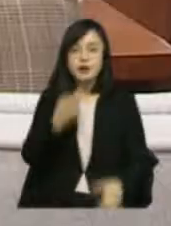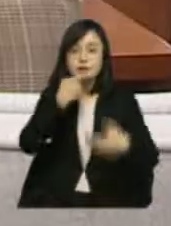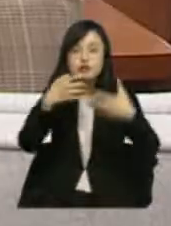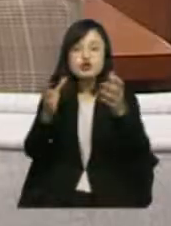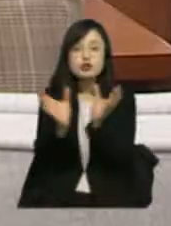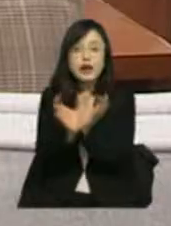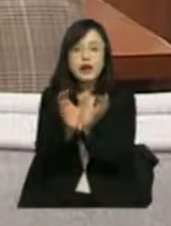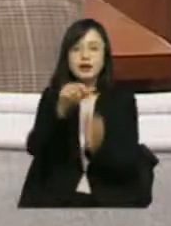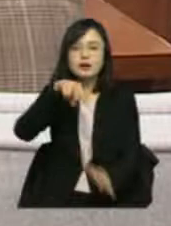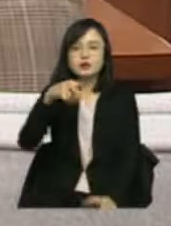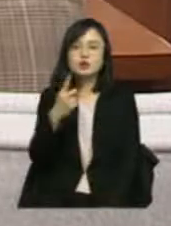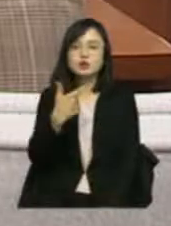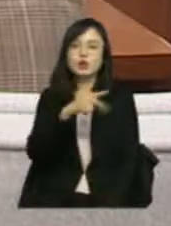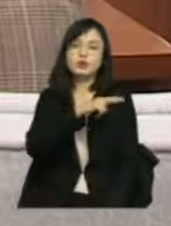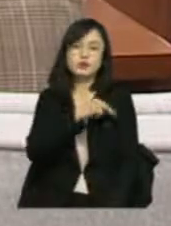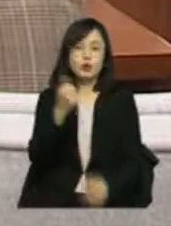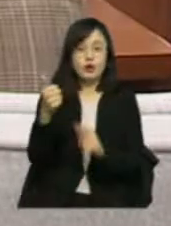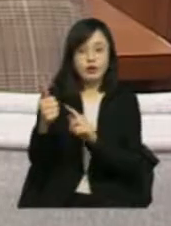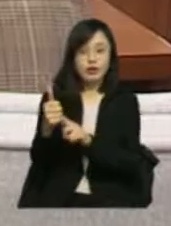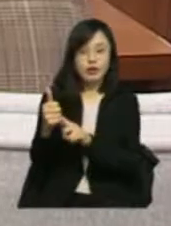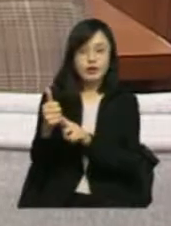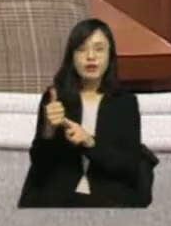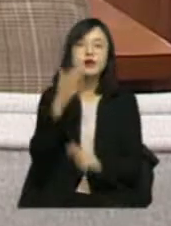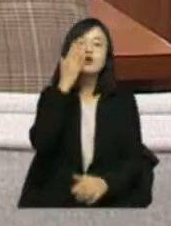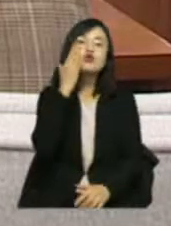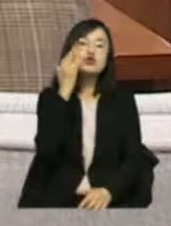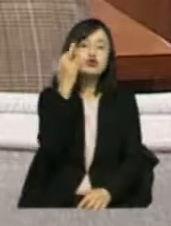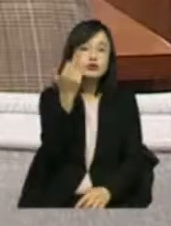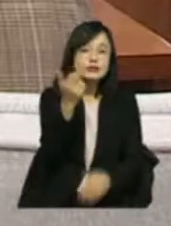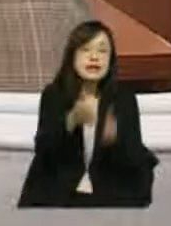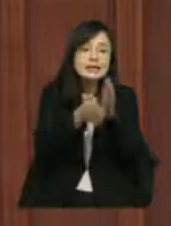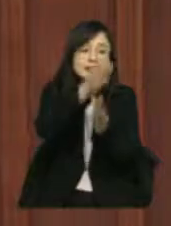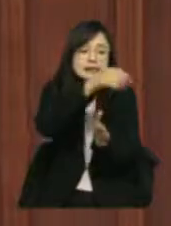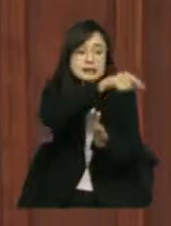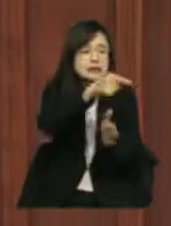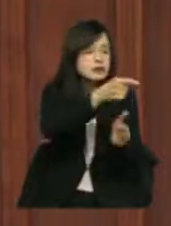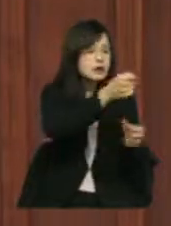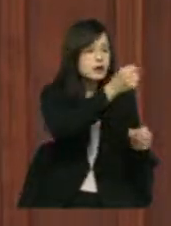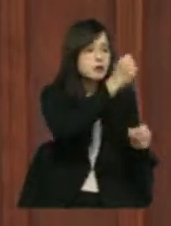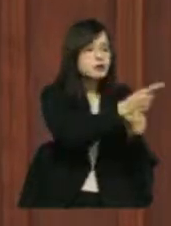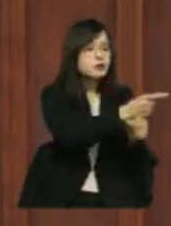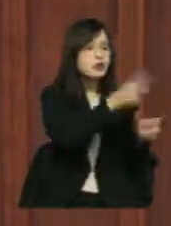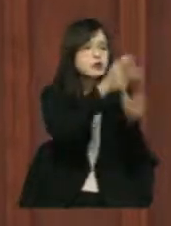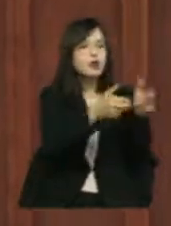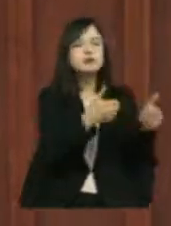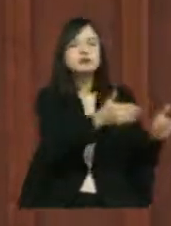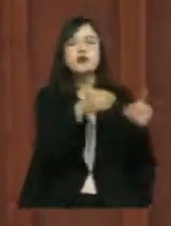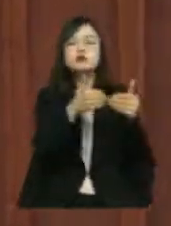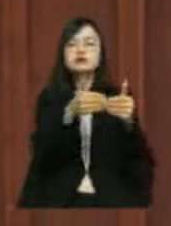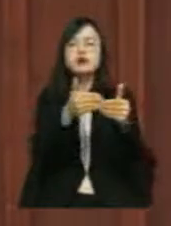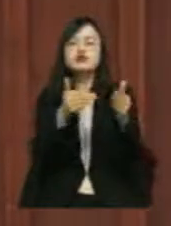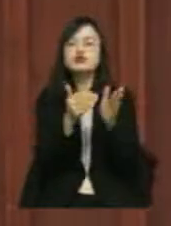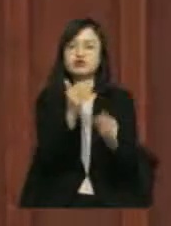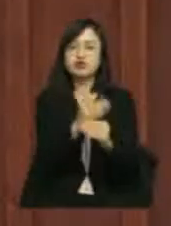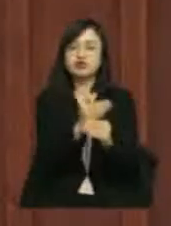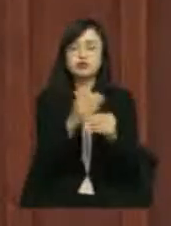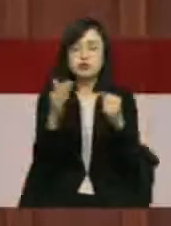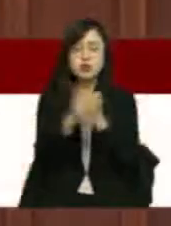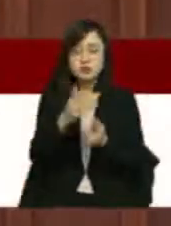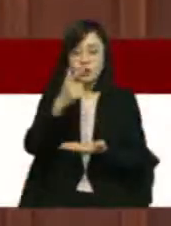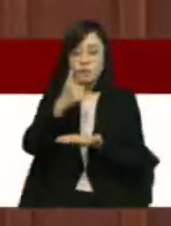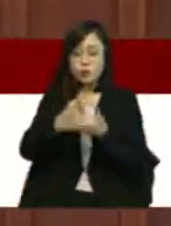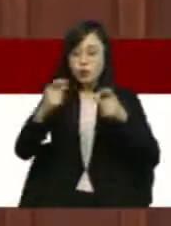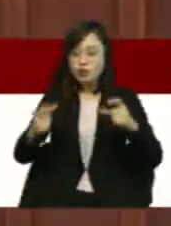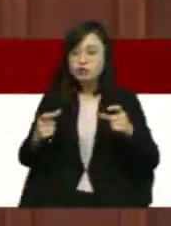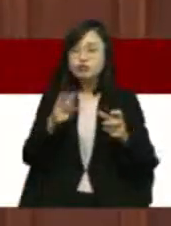손영준 의원은 울산시를 비롯해 이미 시행 중인 지자체가 있는 만큼 이른 것은 아니라고 반박했습니다. 또 통일을 위한